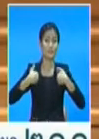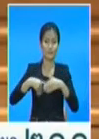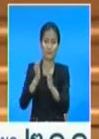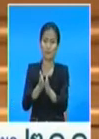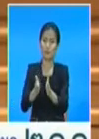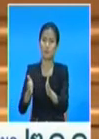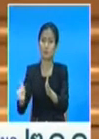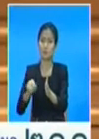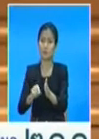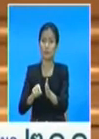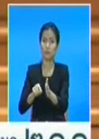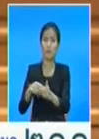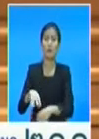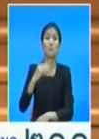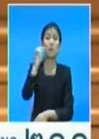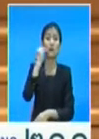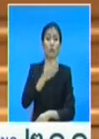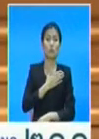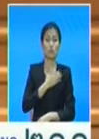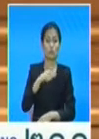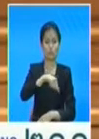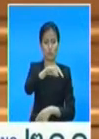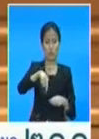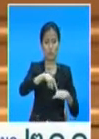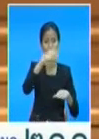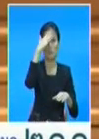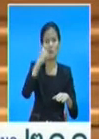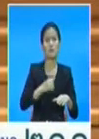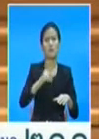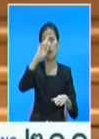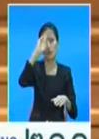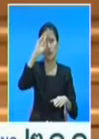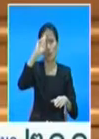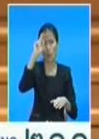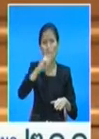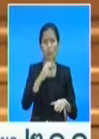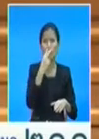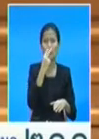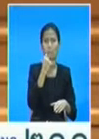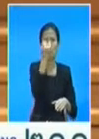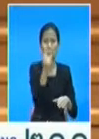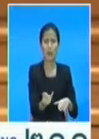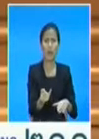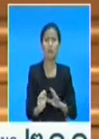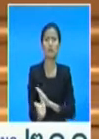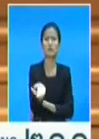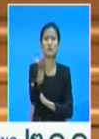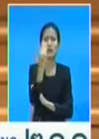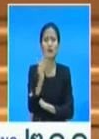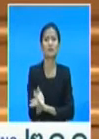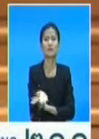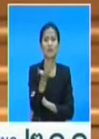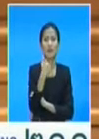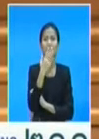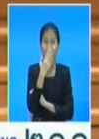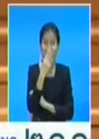ทั้งบ้านเลยครับเป็นโรคภูมิแพ้ภรรยารุนแรงที่สุดเช้าตื่นขึ้นมาจามจนฟันปลอมร่วงลงชักโคร